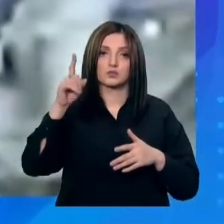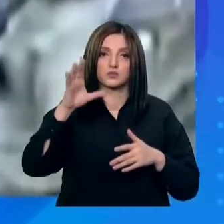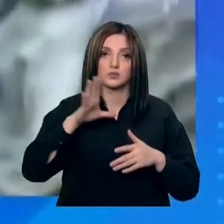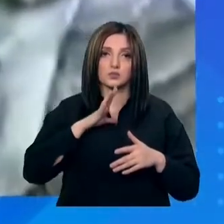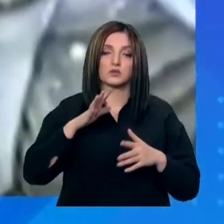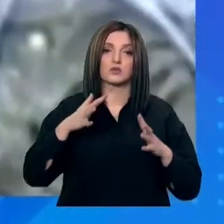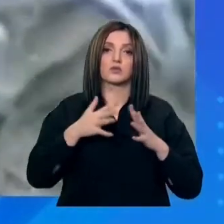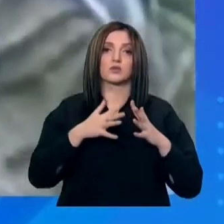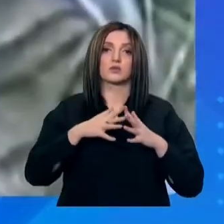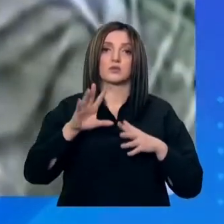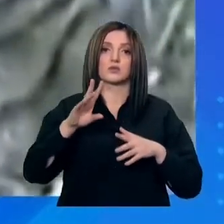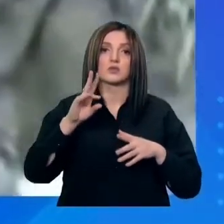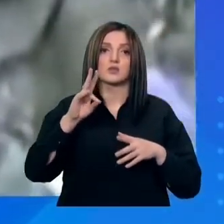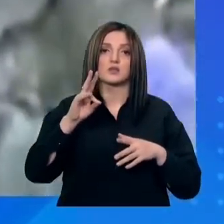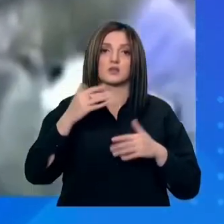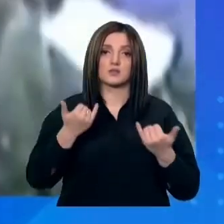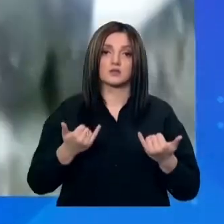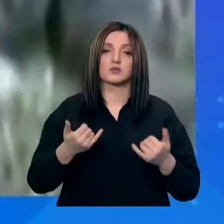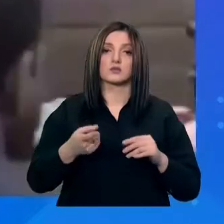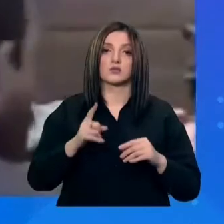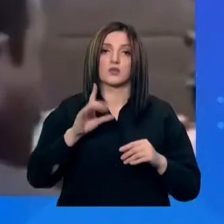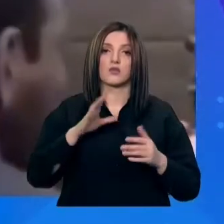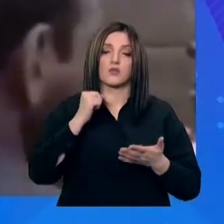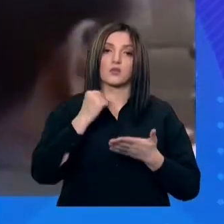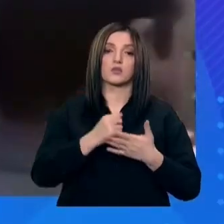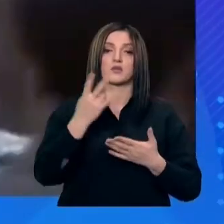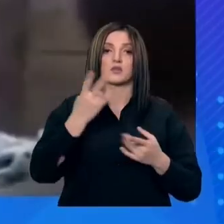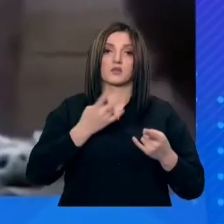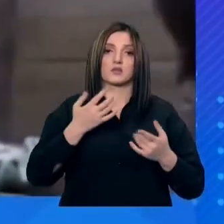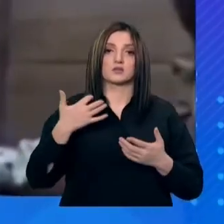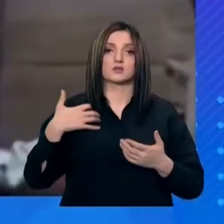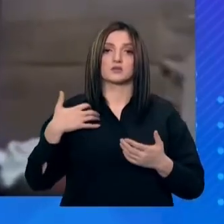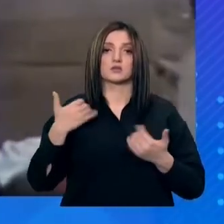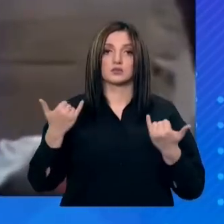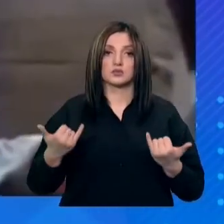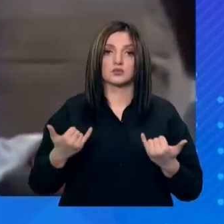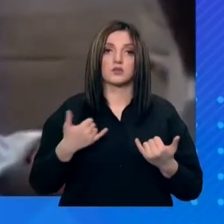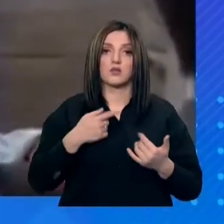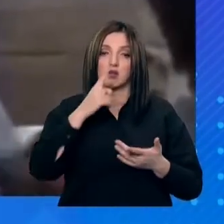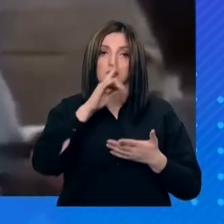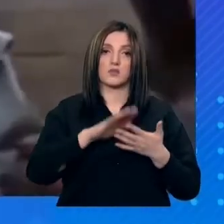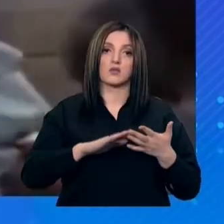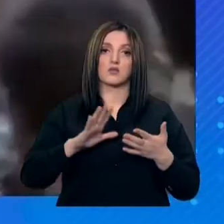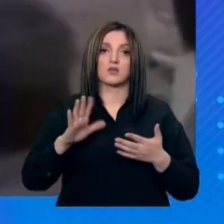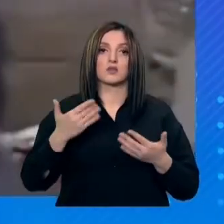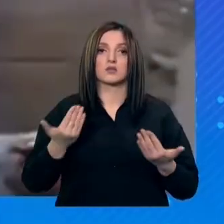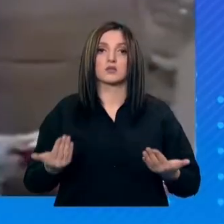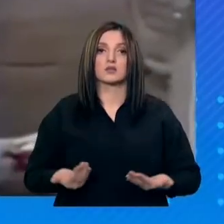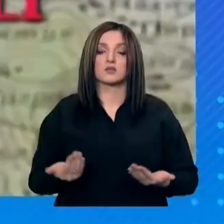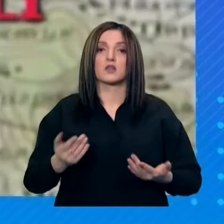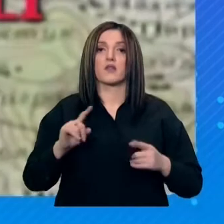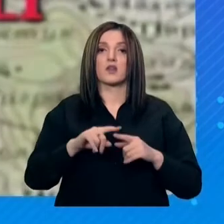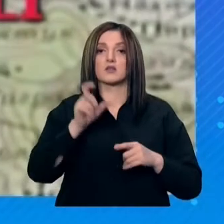öldürən nasistlərə qarşı olduğu kimi bu məsələdə də hökm çıxarılmalıdır. Çünki bu cinayətləri bağışlasaq, bir insan kimi heç bir